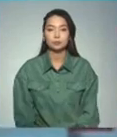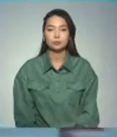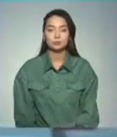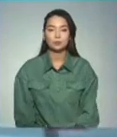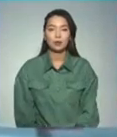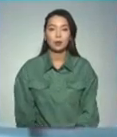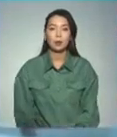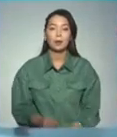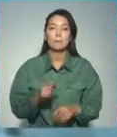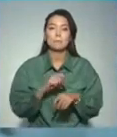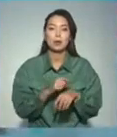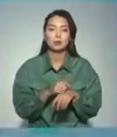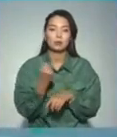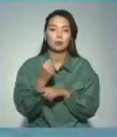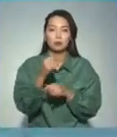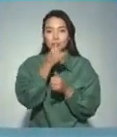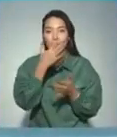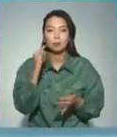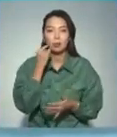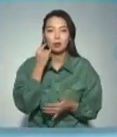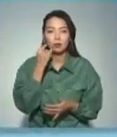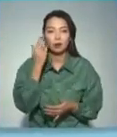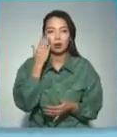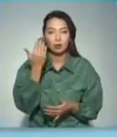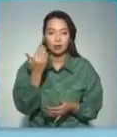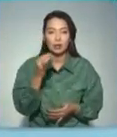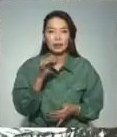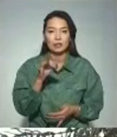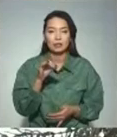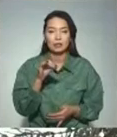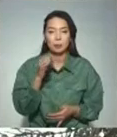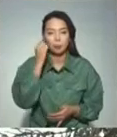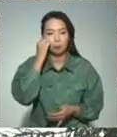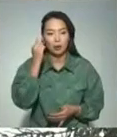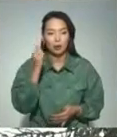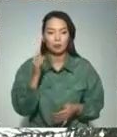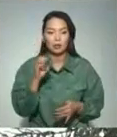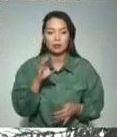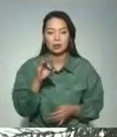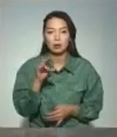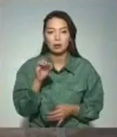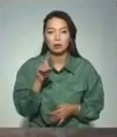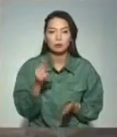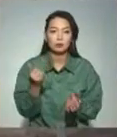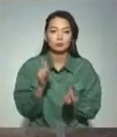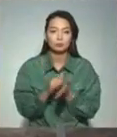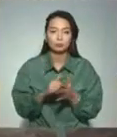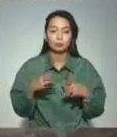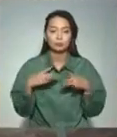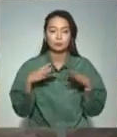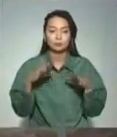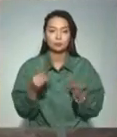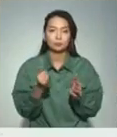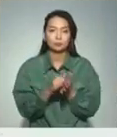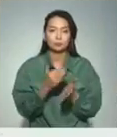Масаны жеңе алмаған Павлодар әкімдігі инелікке ескерткіш қойды. Ерекше мүсін қаладағы саябақтардың бірінен орын алған. Тас